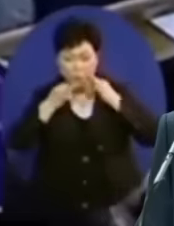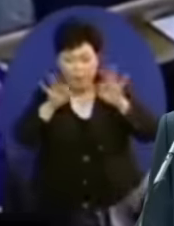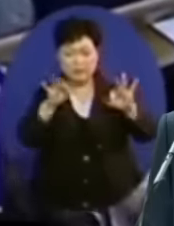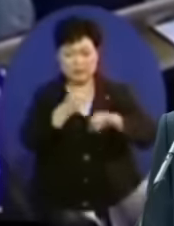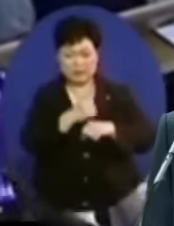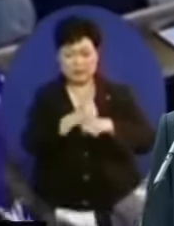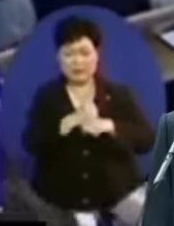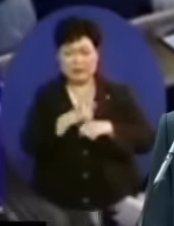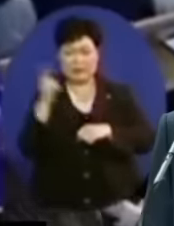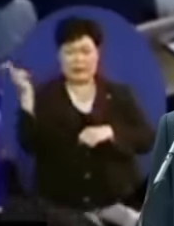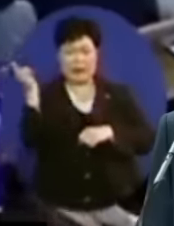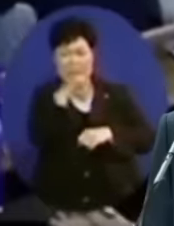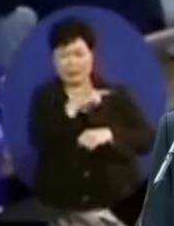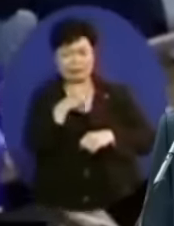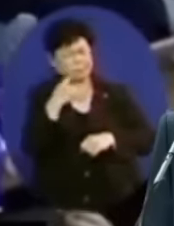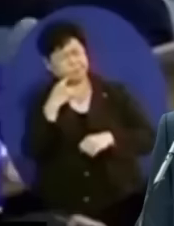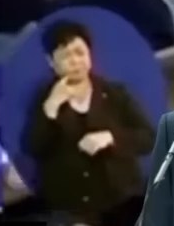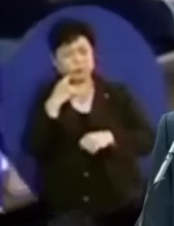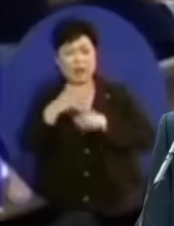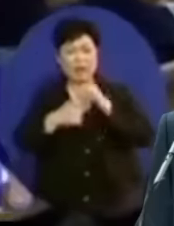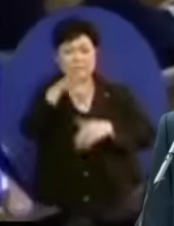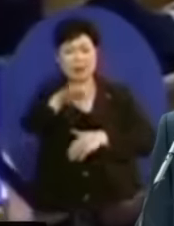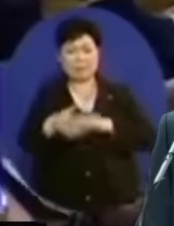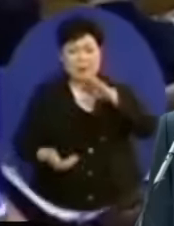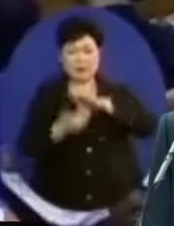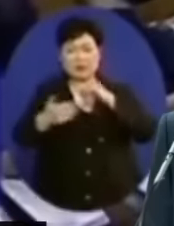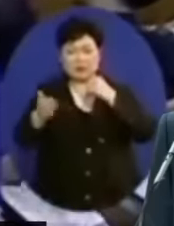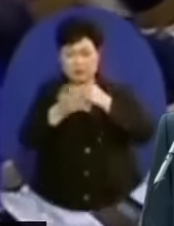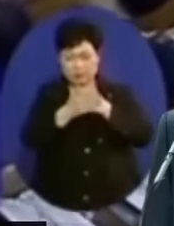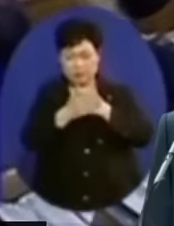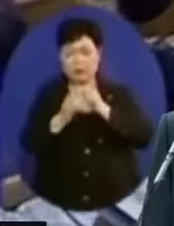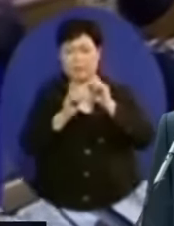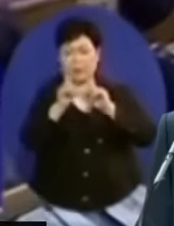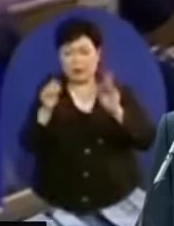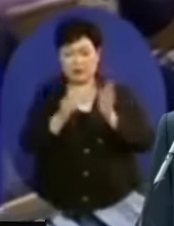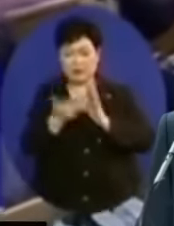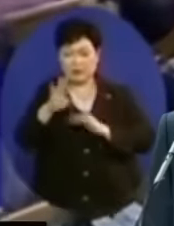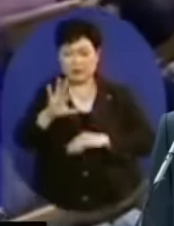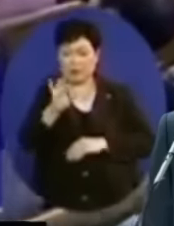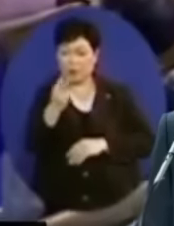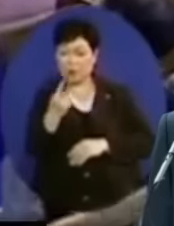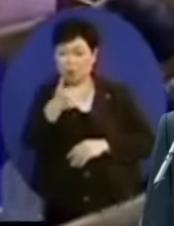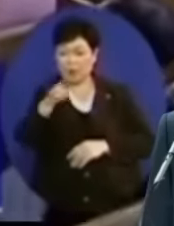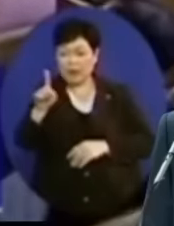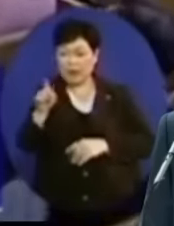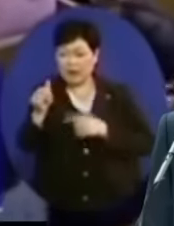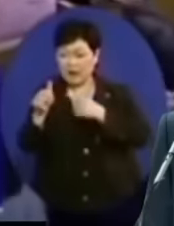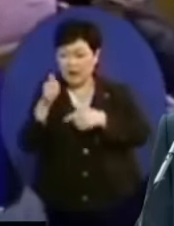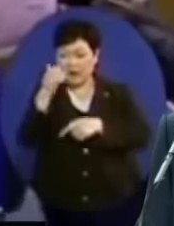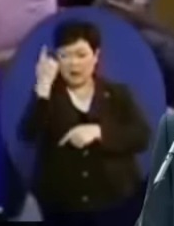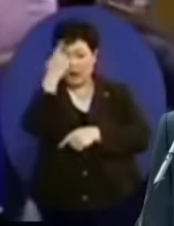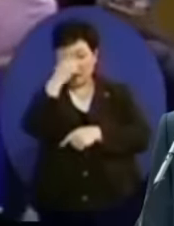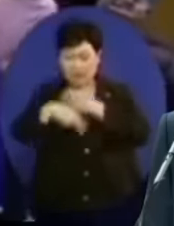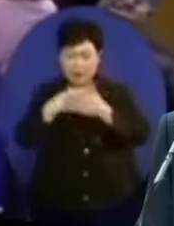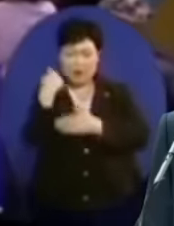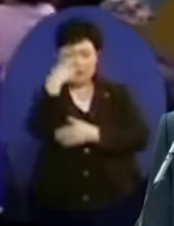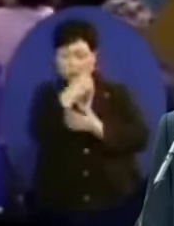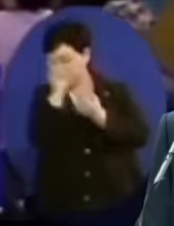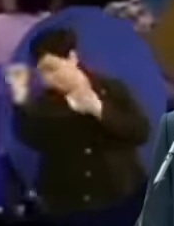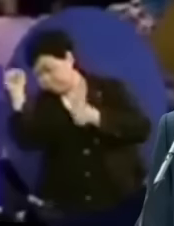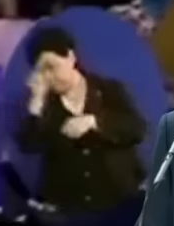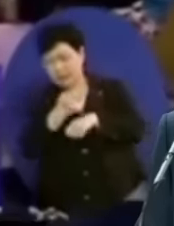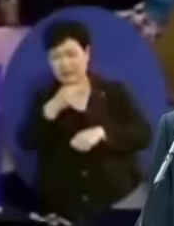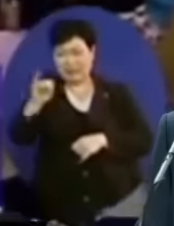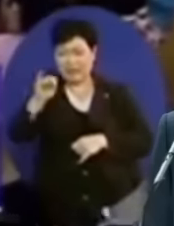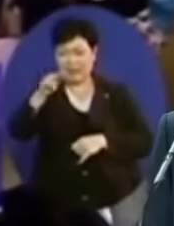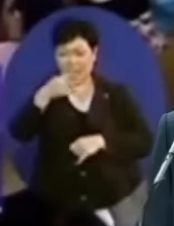앞에 상달되었음이라 하시니라. 그러나 요나가 야훼의 얼굴을 피하려고 일어나 다시스로